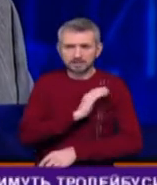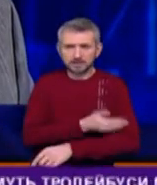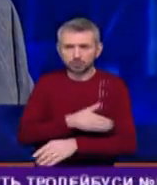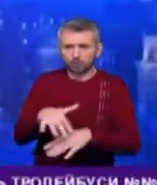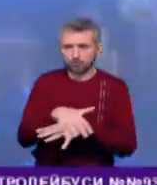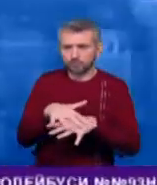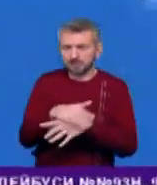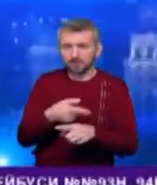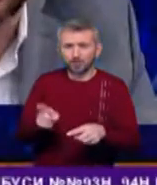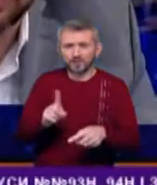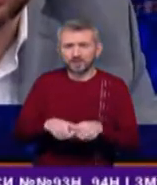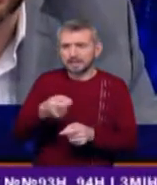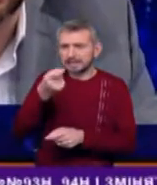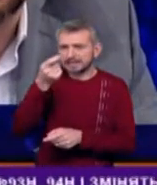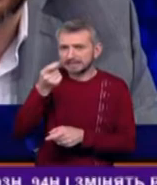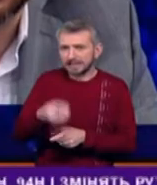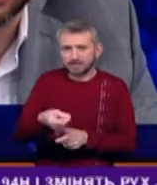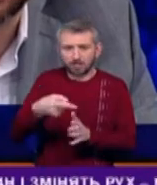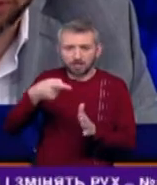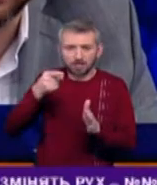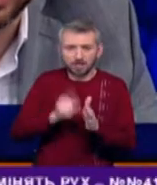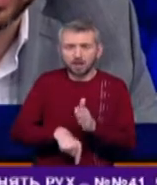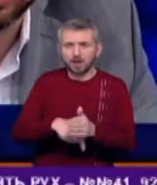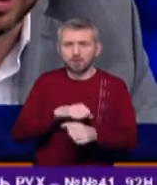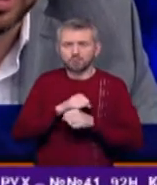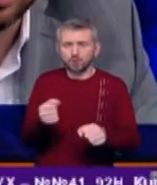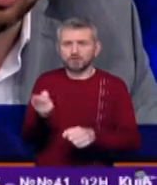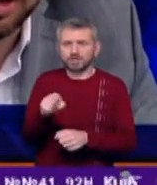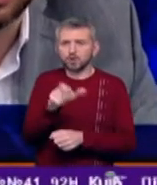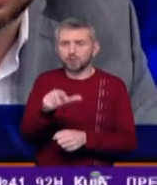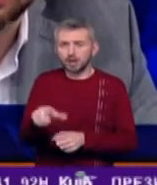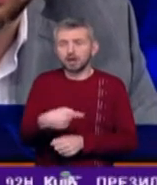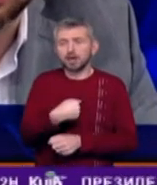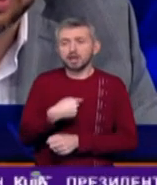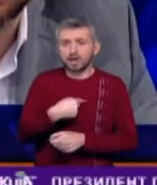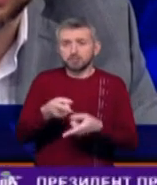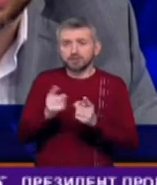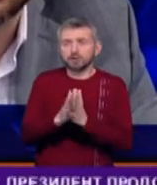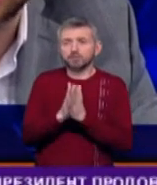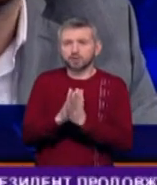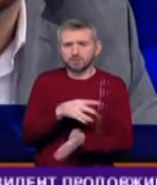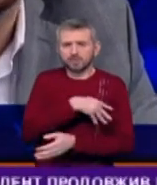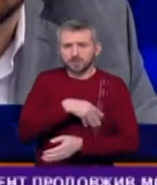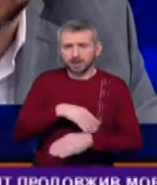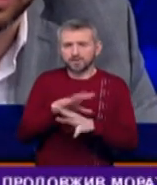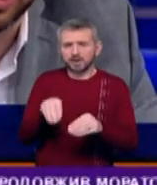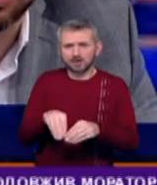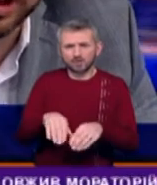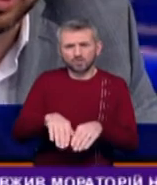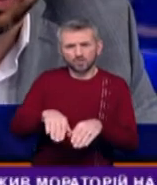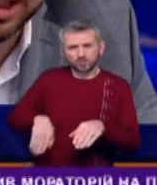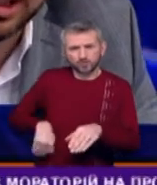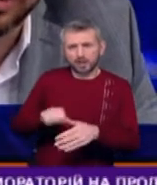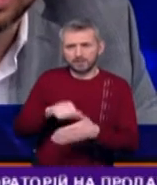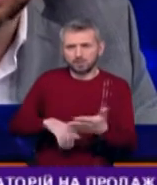це знецінює, девальвує певним чином подвиги тих людей. Тому я би насправді просив би ветеранів взагалі усунутися від будь-яких